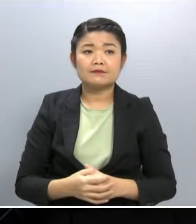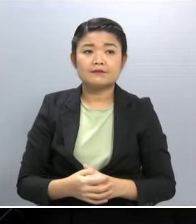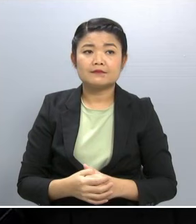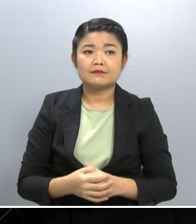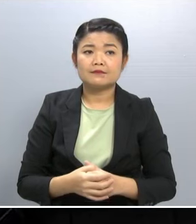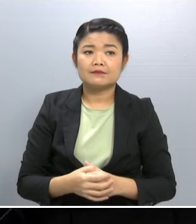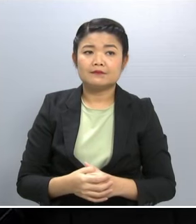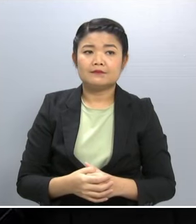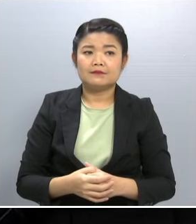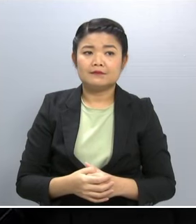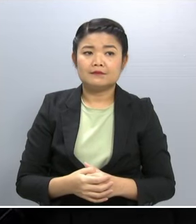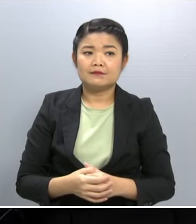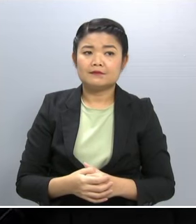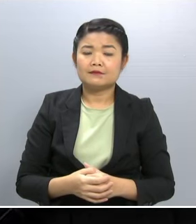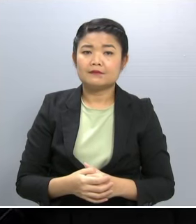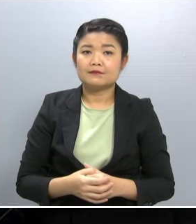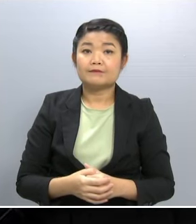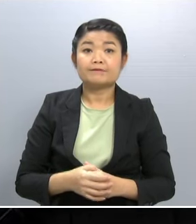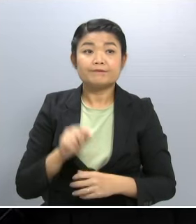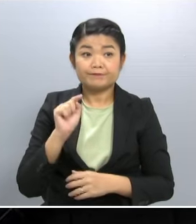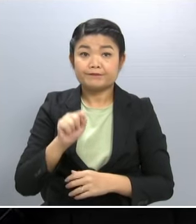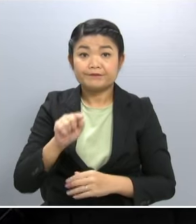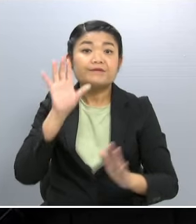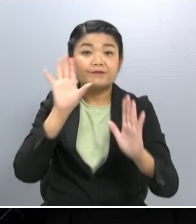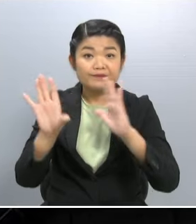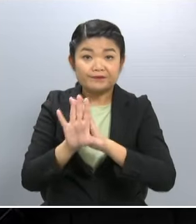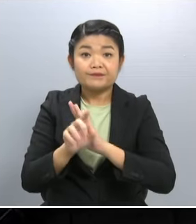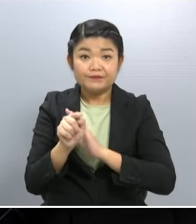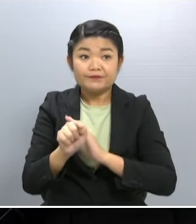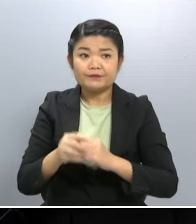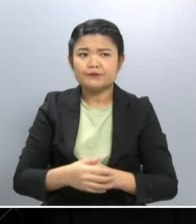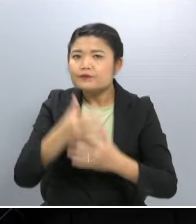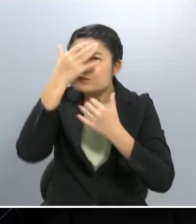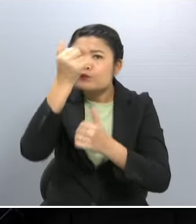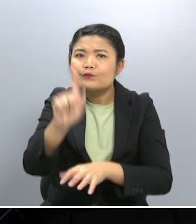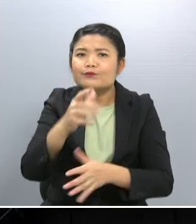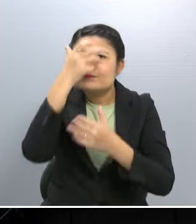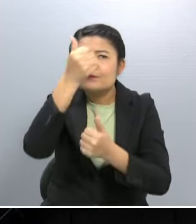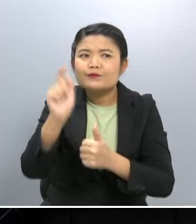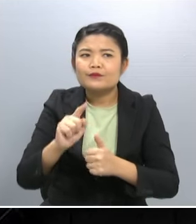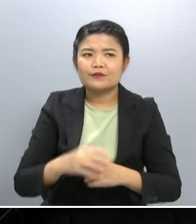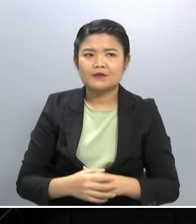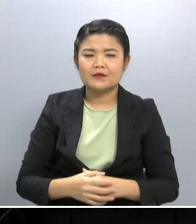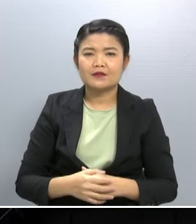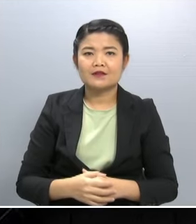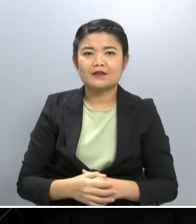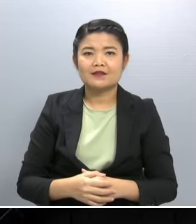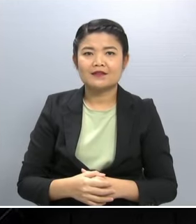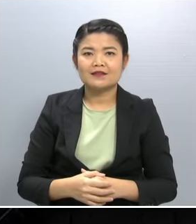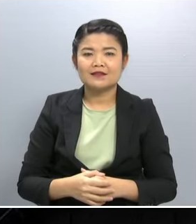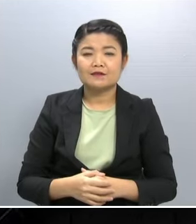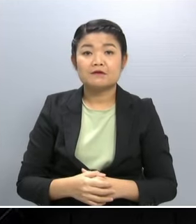อ้าอ่านี่ค่ะพี่หนุ่มสนใจตรงไหนคะั้ของหลุกระเป๋าหลุยเหรอคะทั้งของ